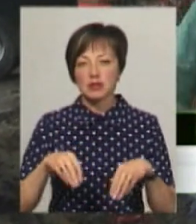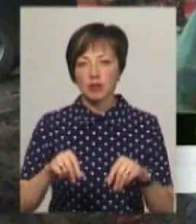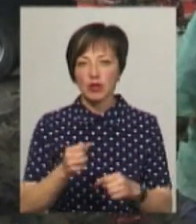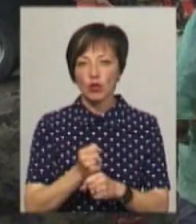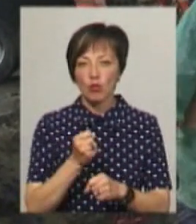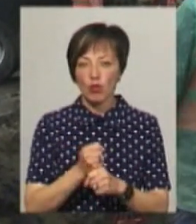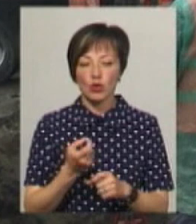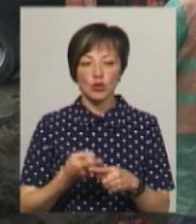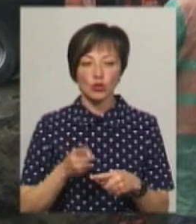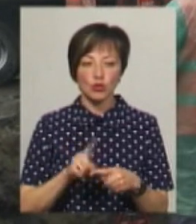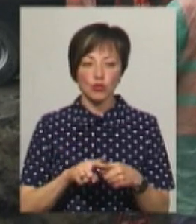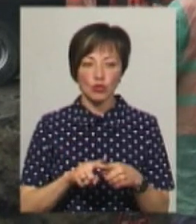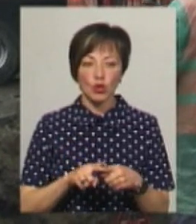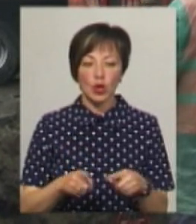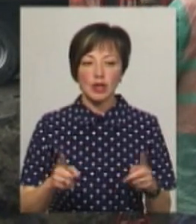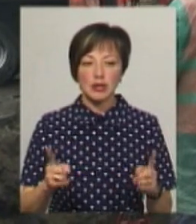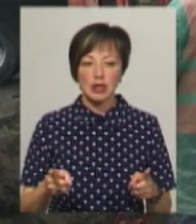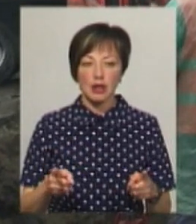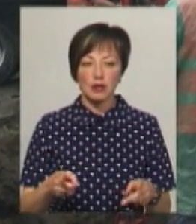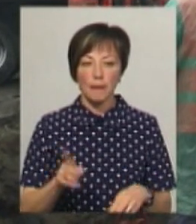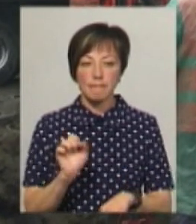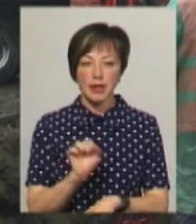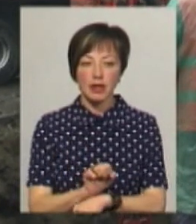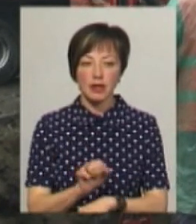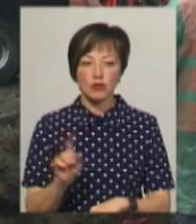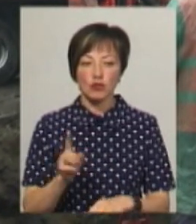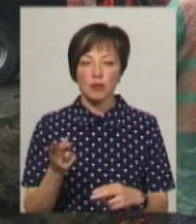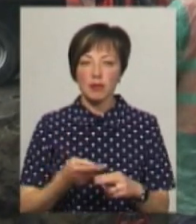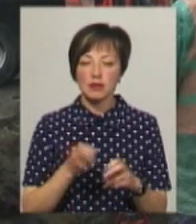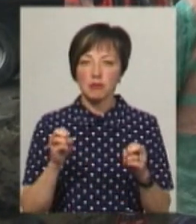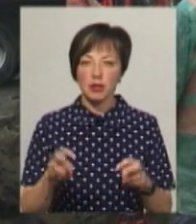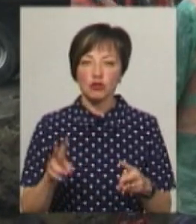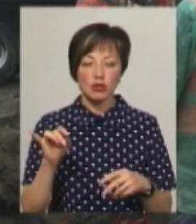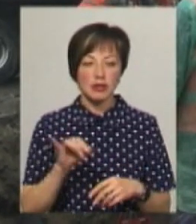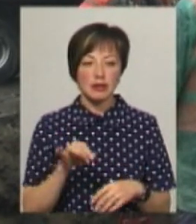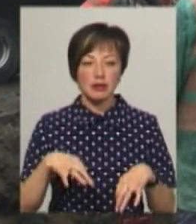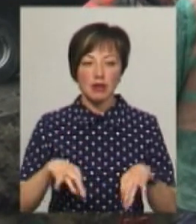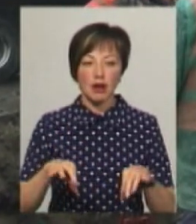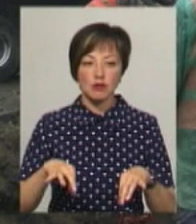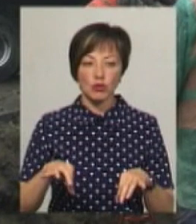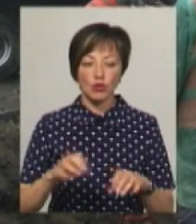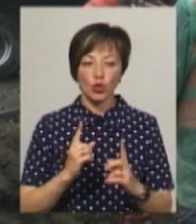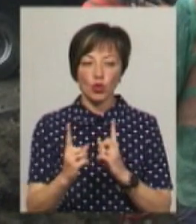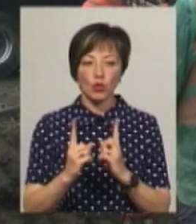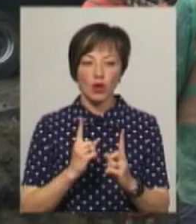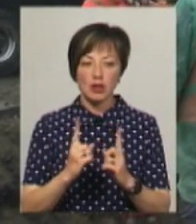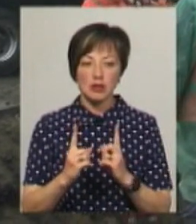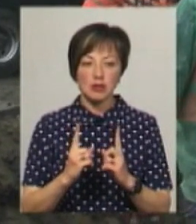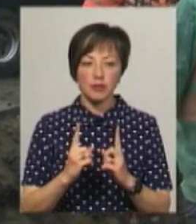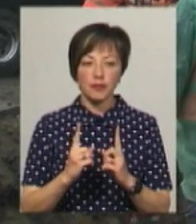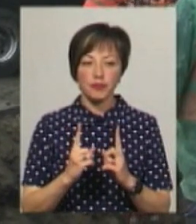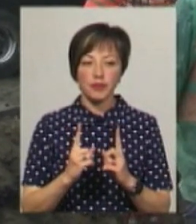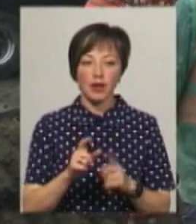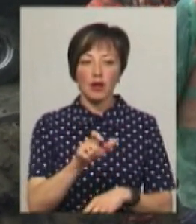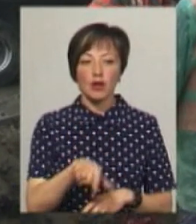Тому ділянка перекрита для того, щоб убезпечити і транспорт, який рухається, убезпечити